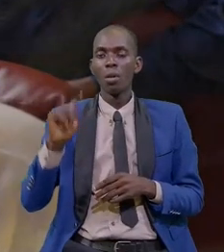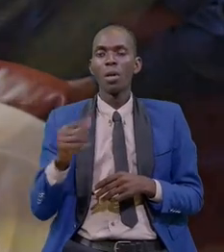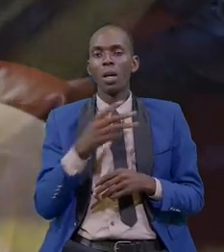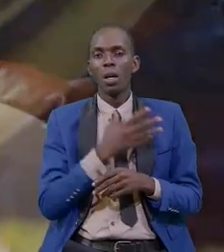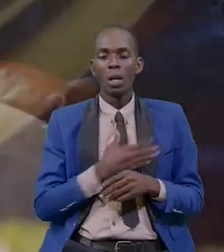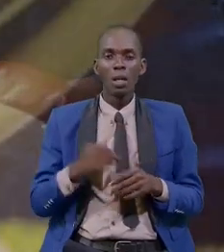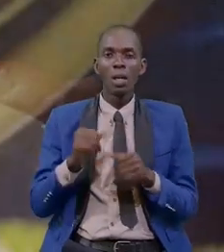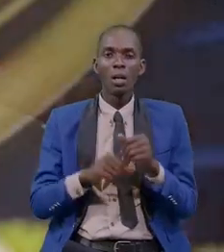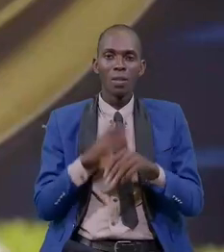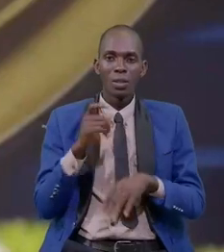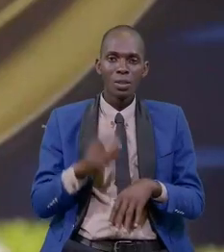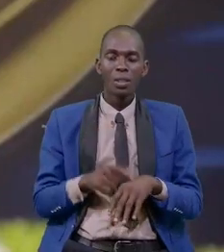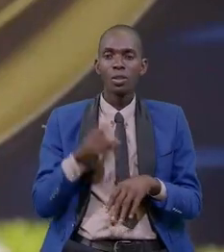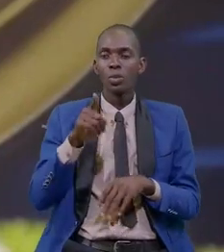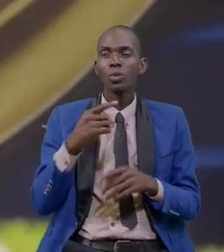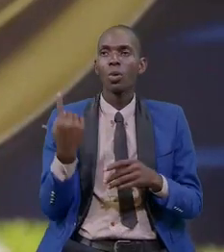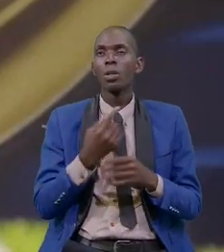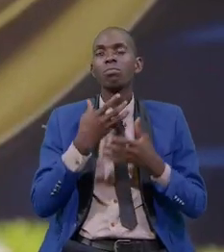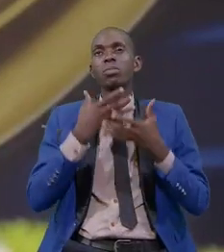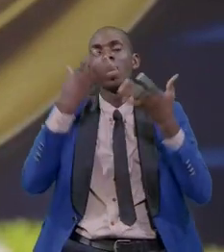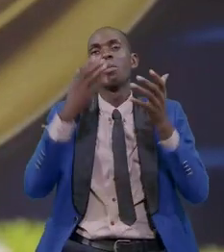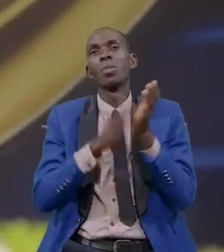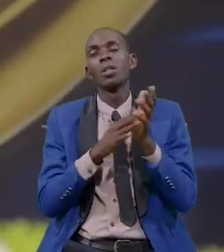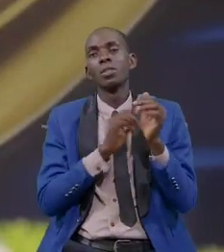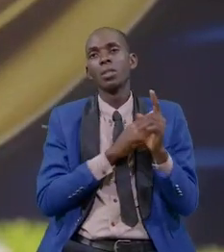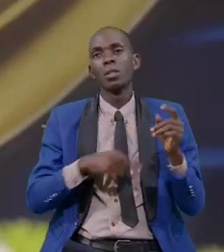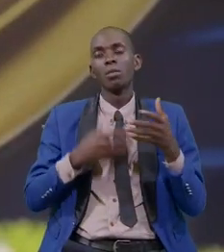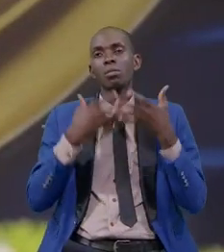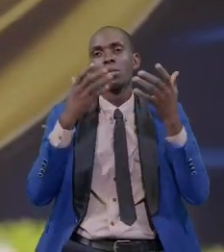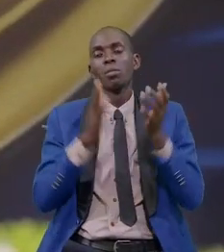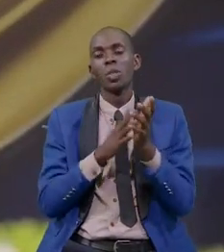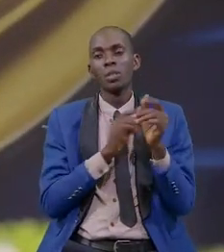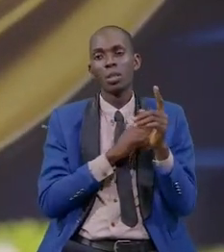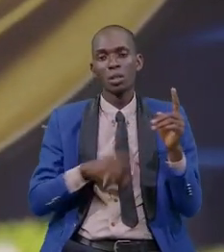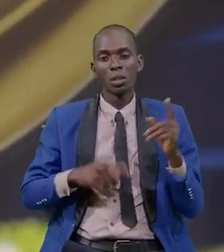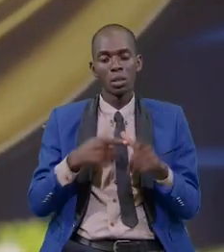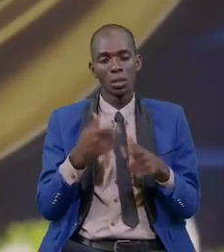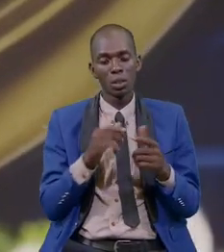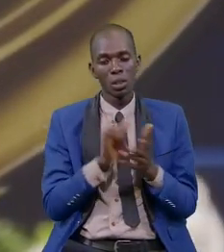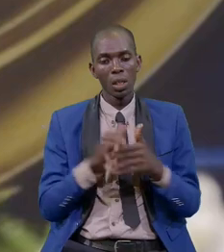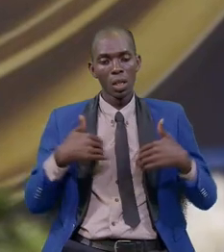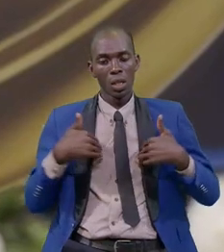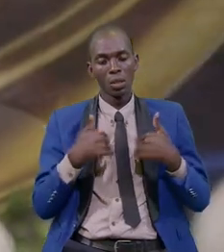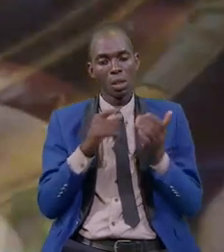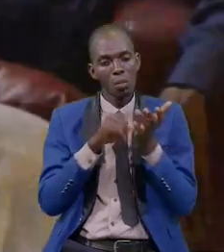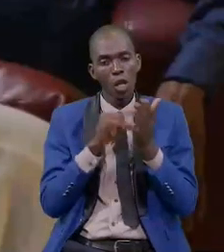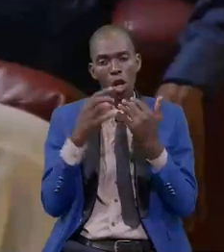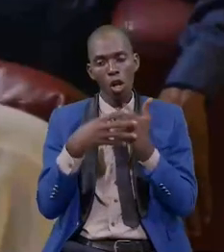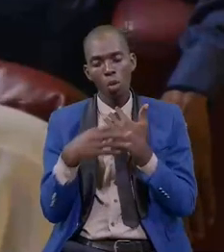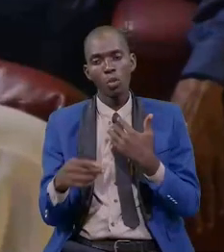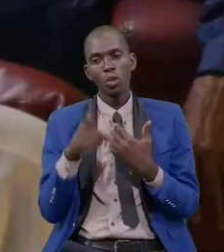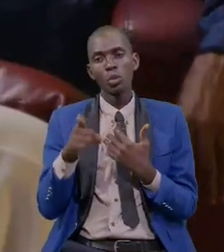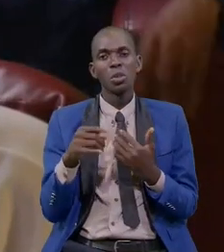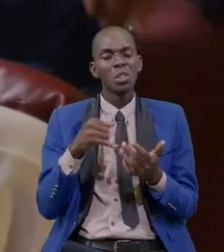quelqu'un vient dans la maison, le perroquet dit gloire à Dieu. Cela n'avait rien dit. Dieu va régner dans